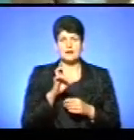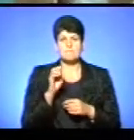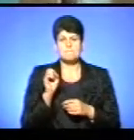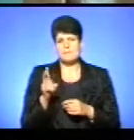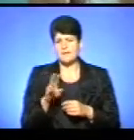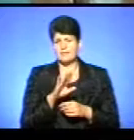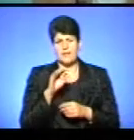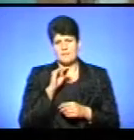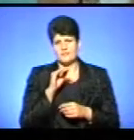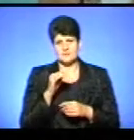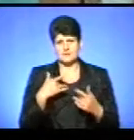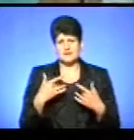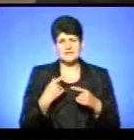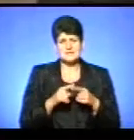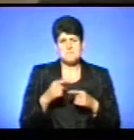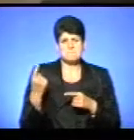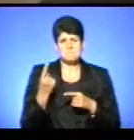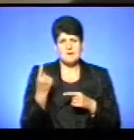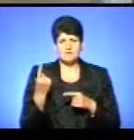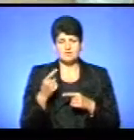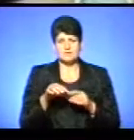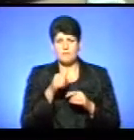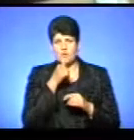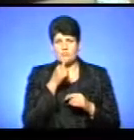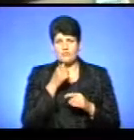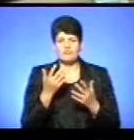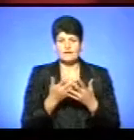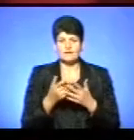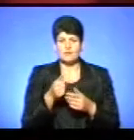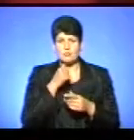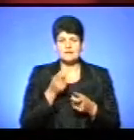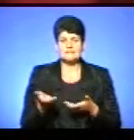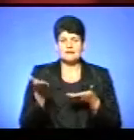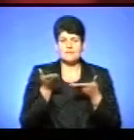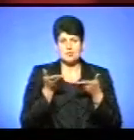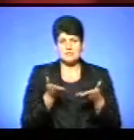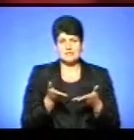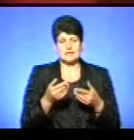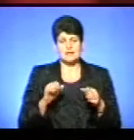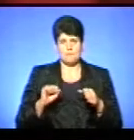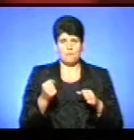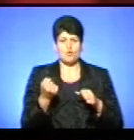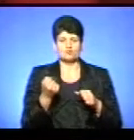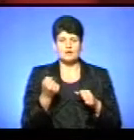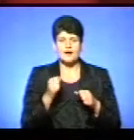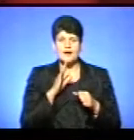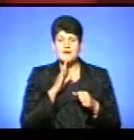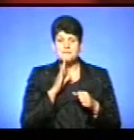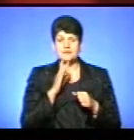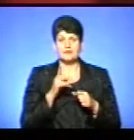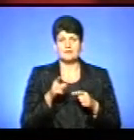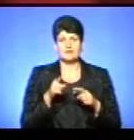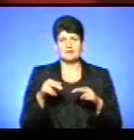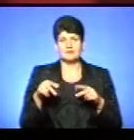професійна актриса. Для неї це перший кастинг у кіно. На проби її запросила подруга, яка теж зареєструвалася на кастинг. Наталія – хореограф